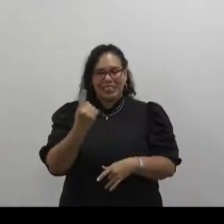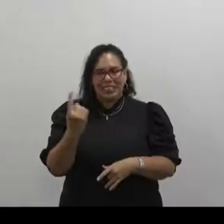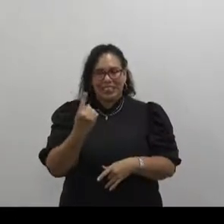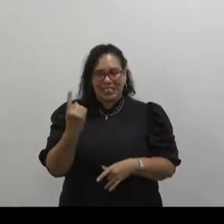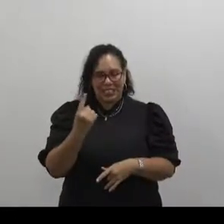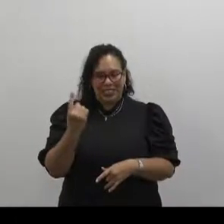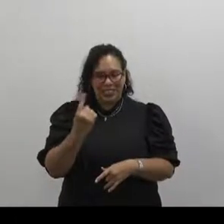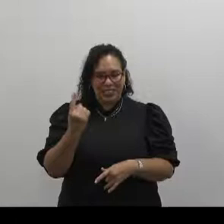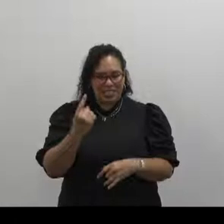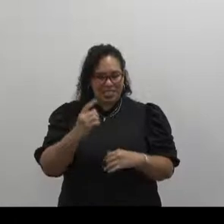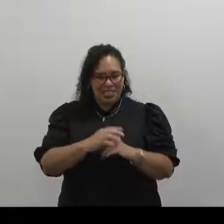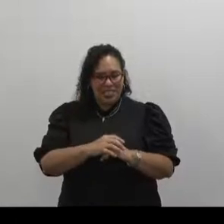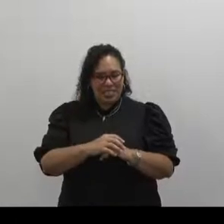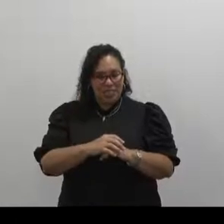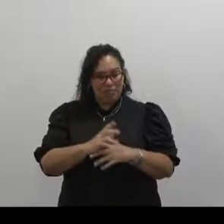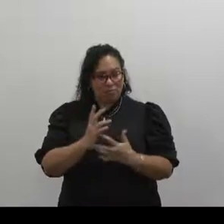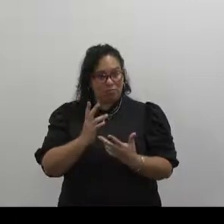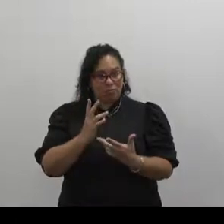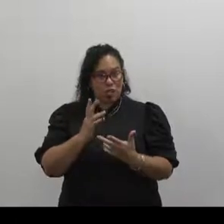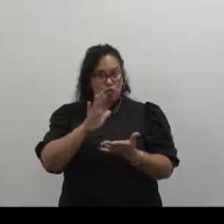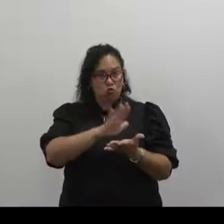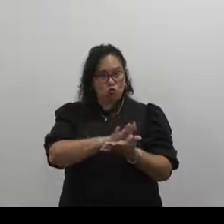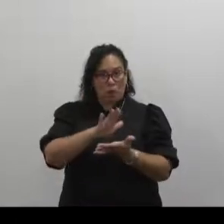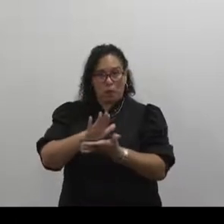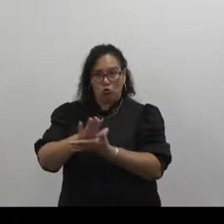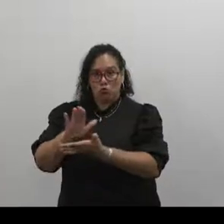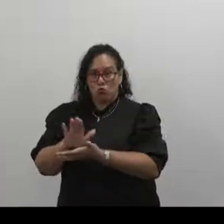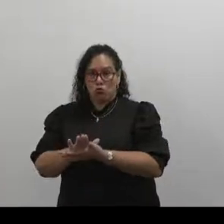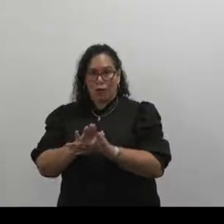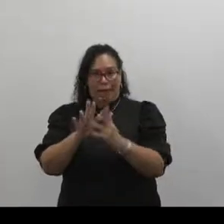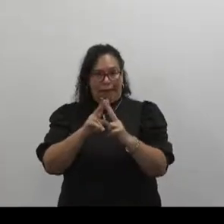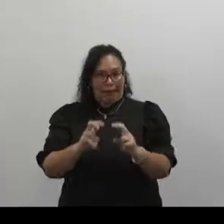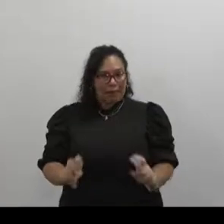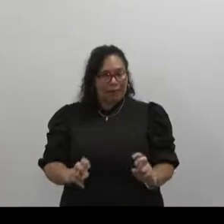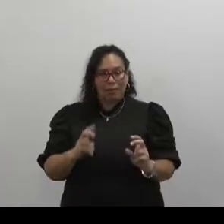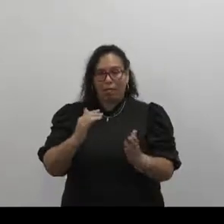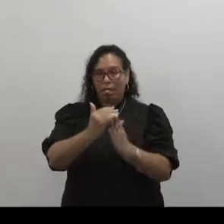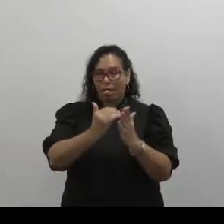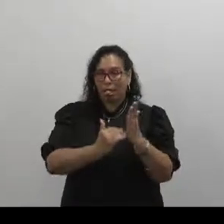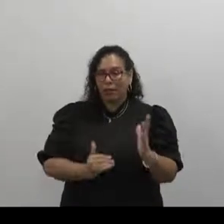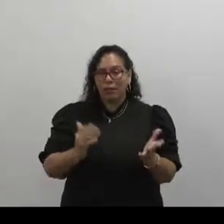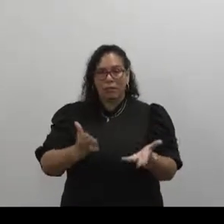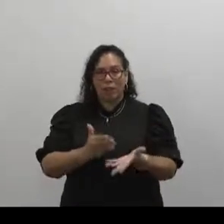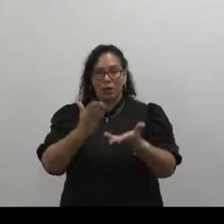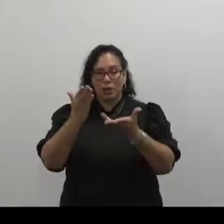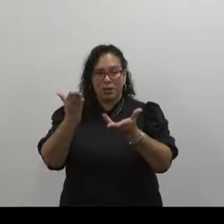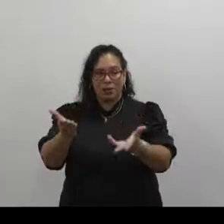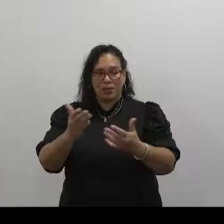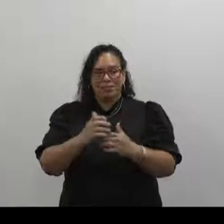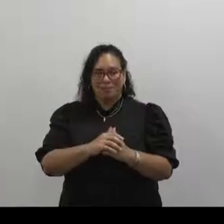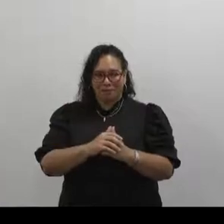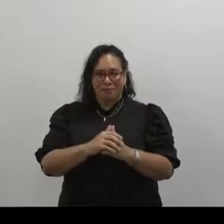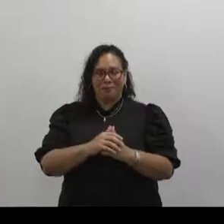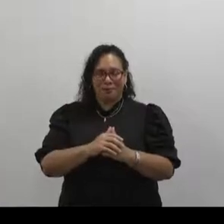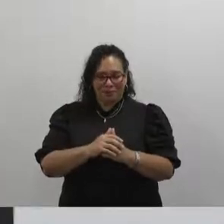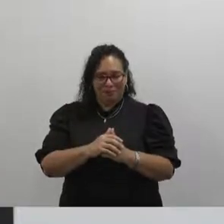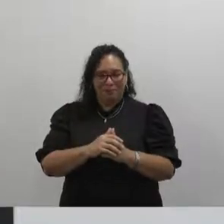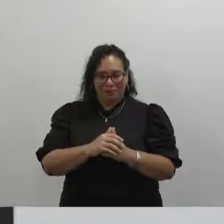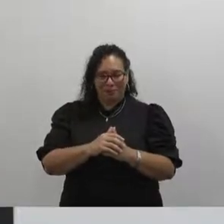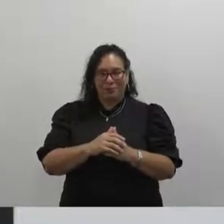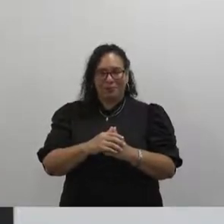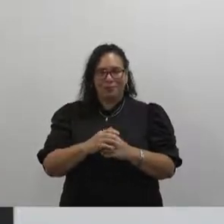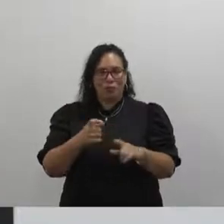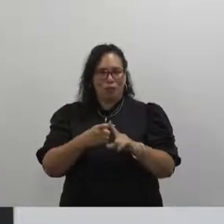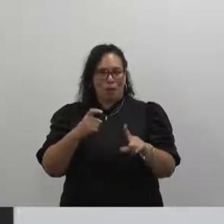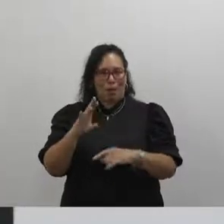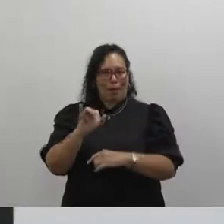nên chỉ một vài đại dương thưa thật dương thưa vay tầm lấy pi sả lá muối tới sả lá muối đập bay ở không